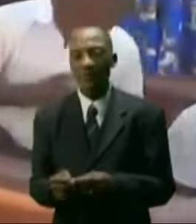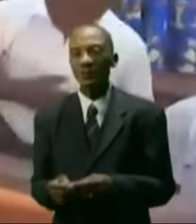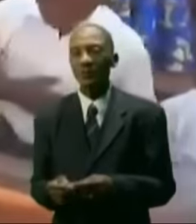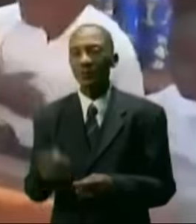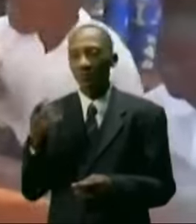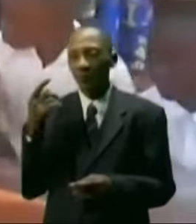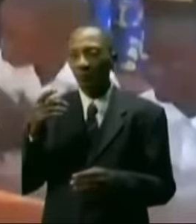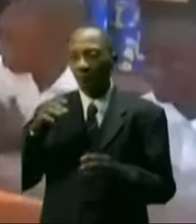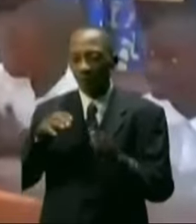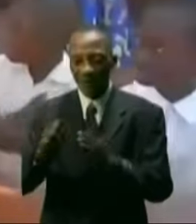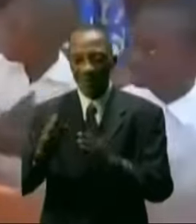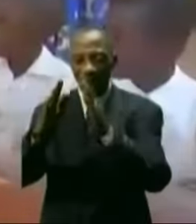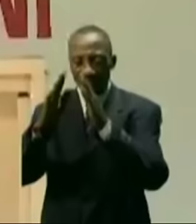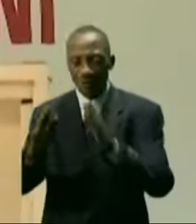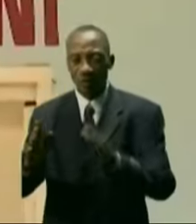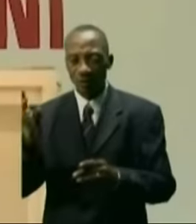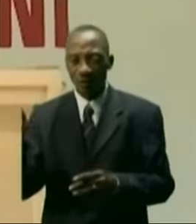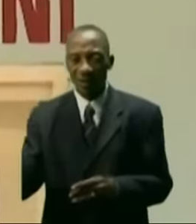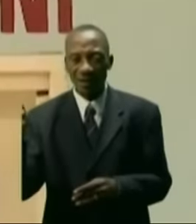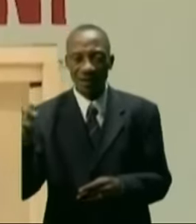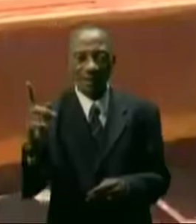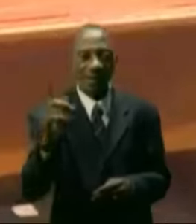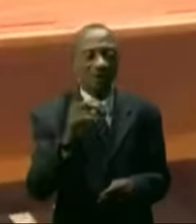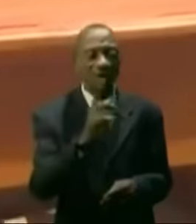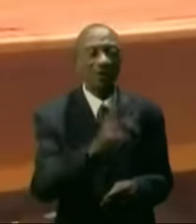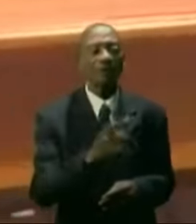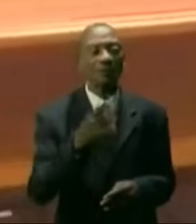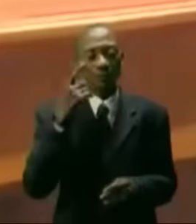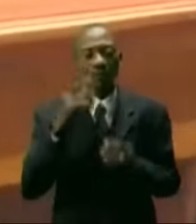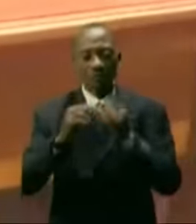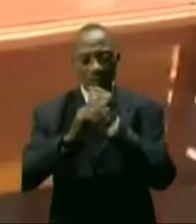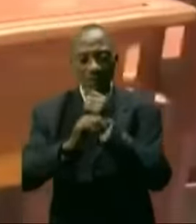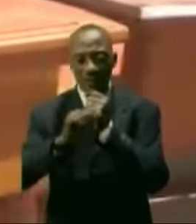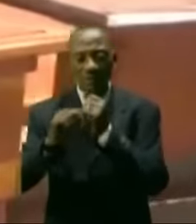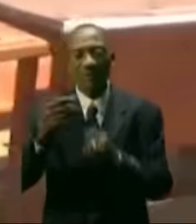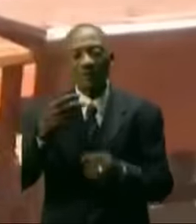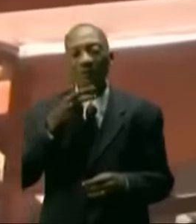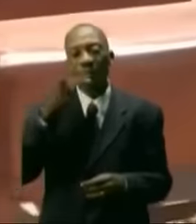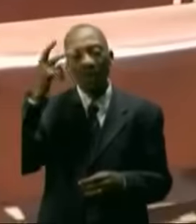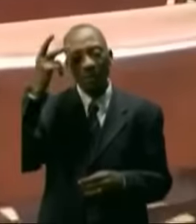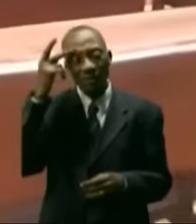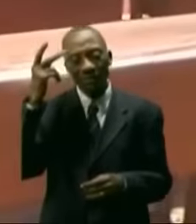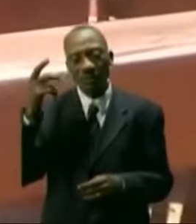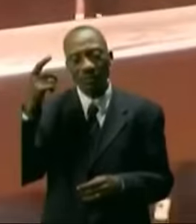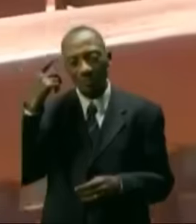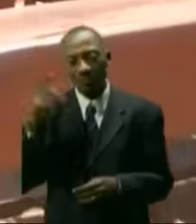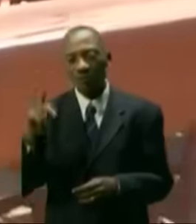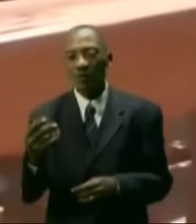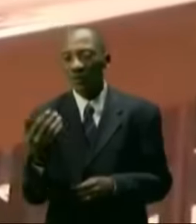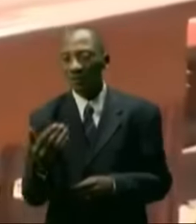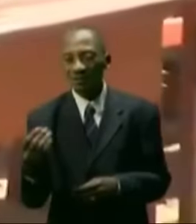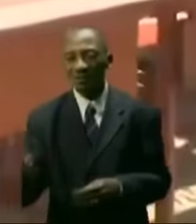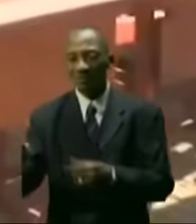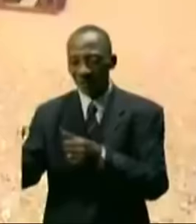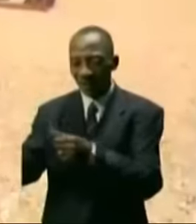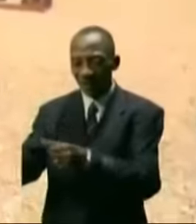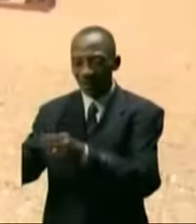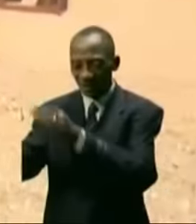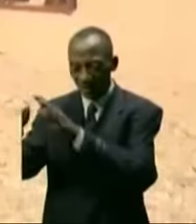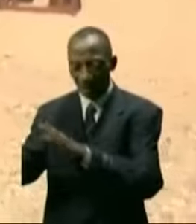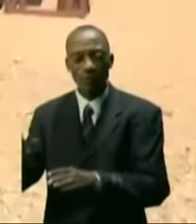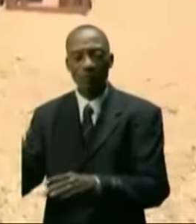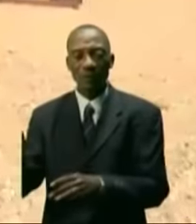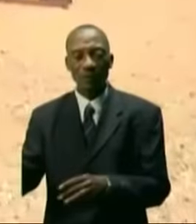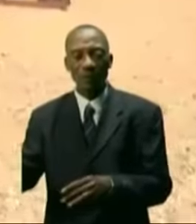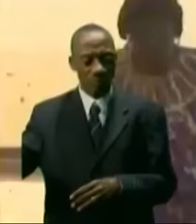cas notamment de l'EP Oussamani où 64 bancs ont été disponibilisés afin de pallier à la carence criante en